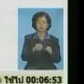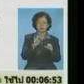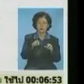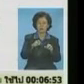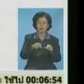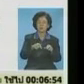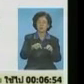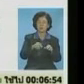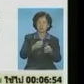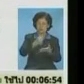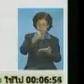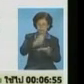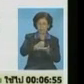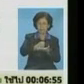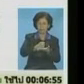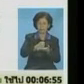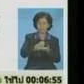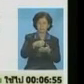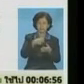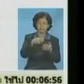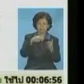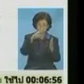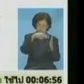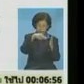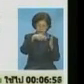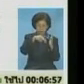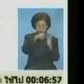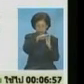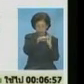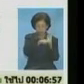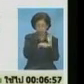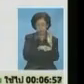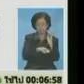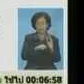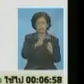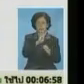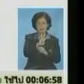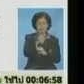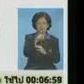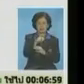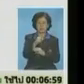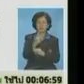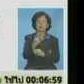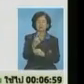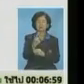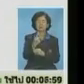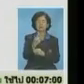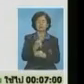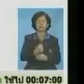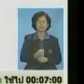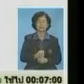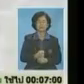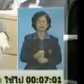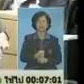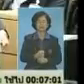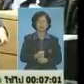นะครับปรากฏว่าเราดูมาเรื่อยๆนะครับมาถึงหน้านี่ครับ 4.1 ข้อ 4.1 นะครับ